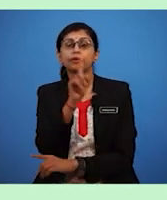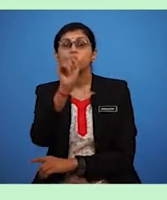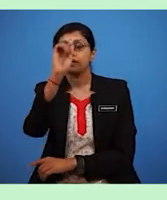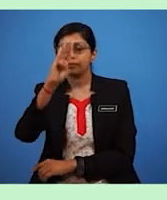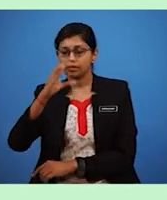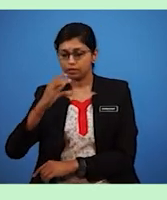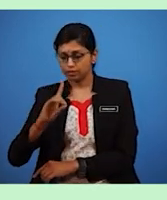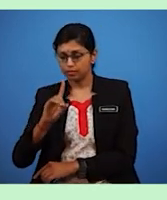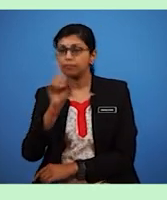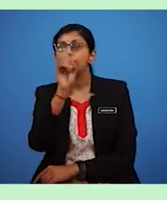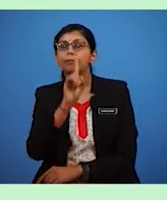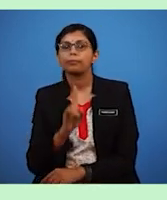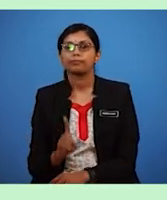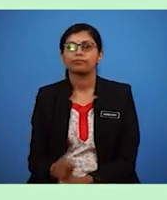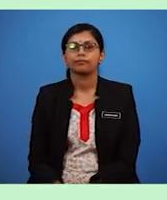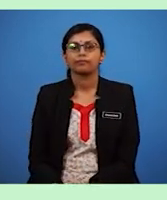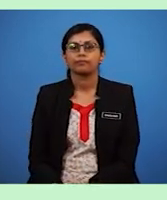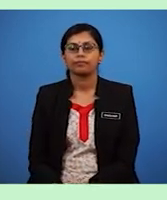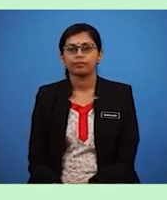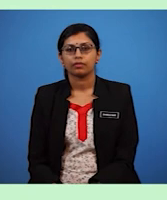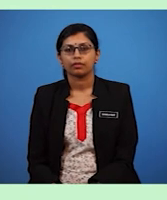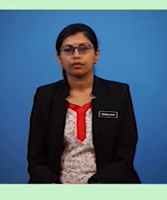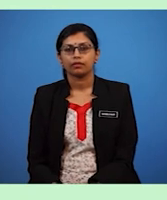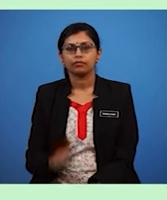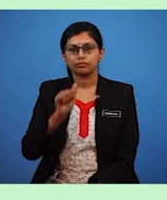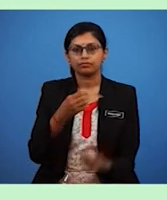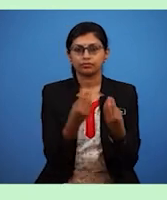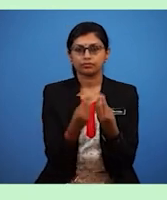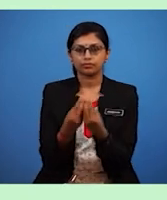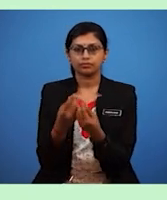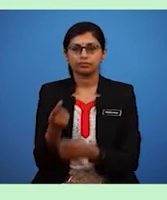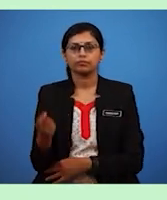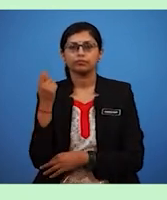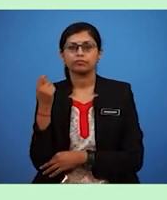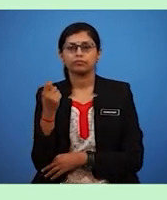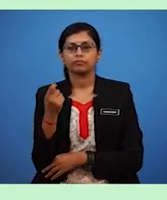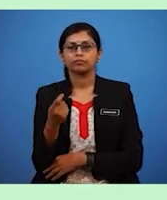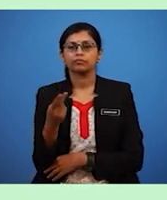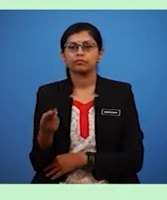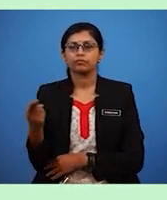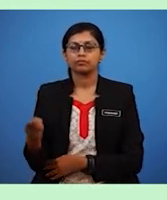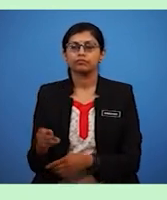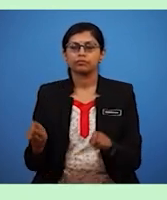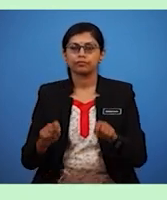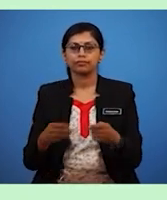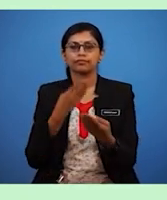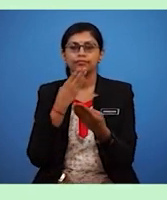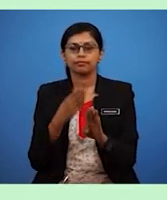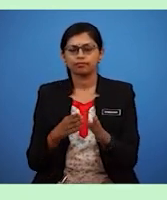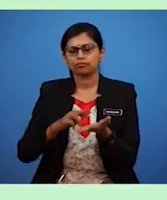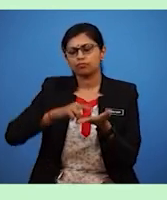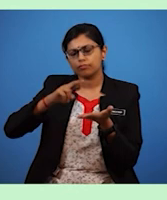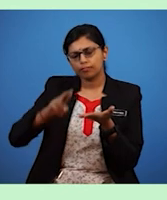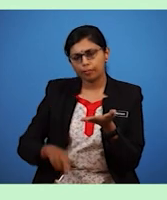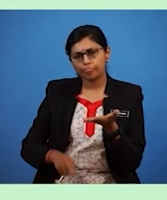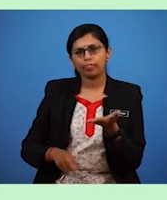murid-murid? A. Jumlah tenaga bahan tindak balas lebih rendah dari